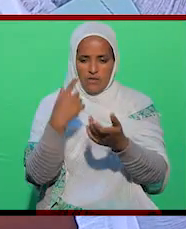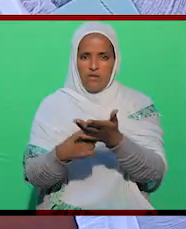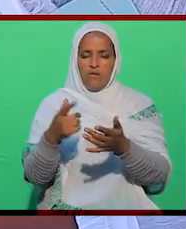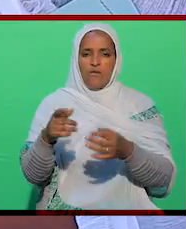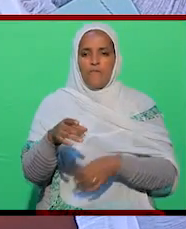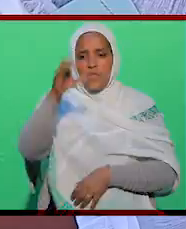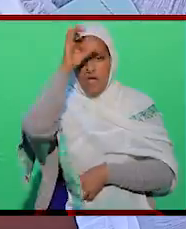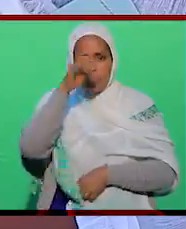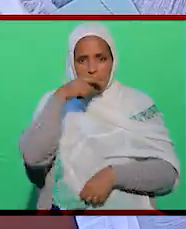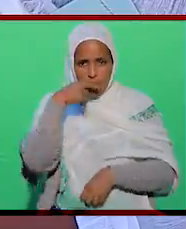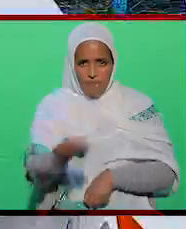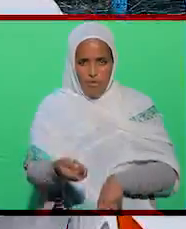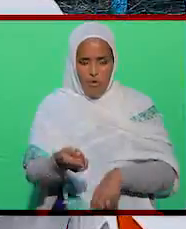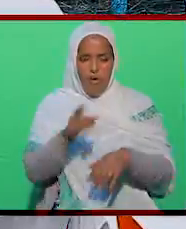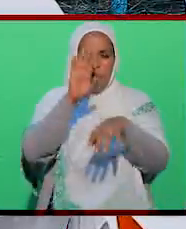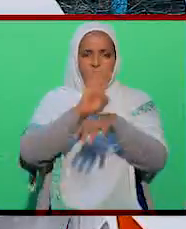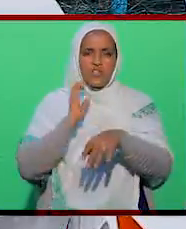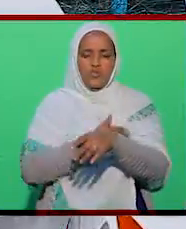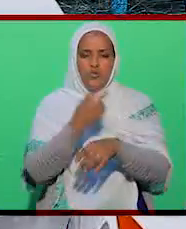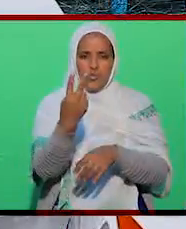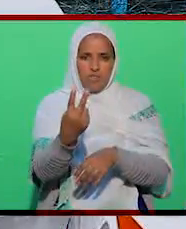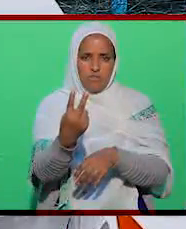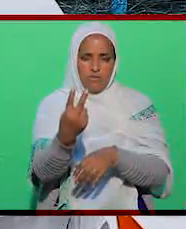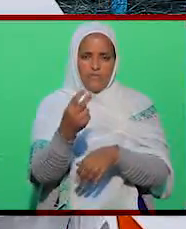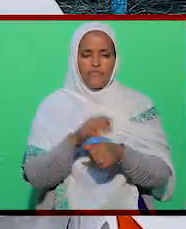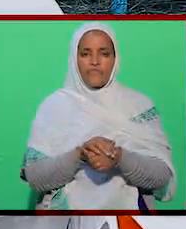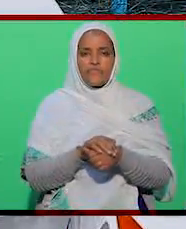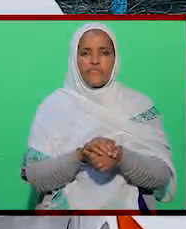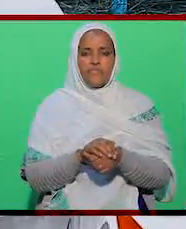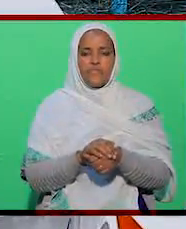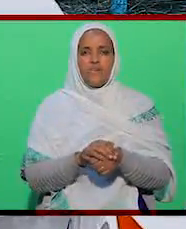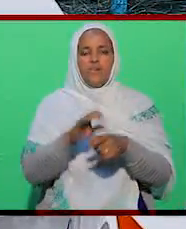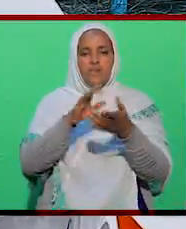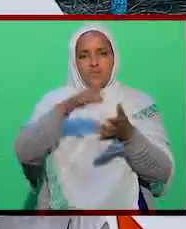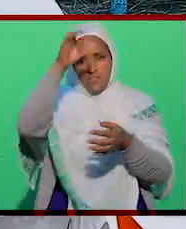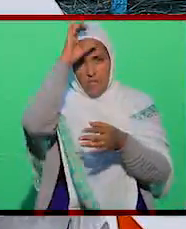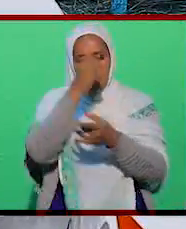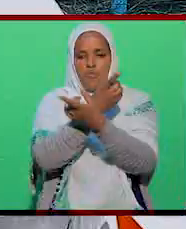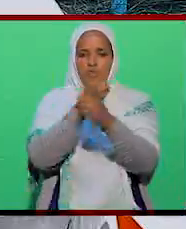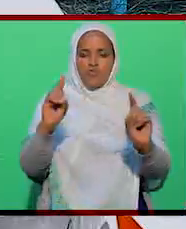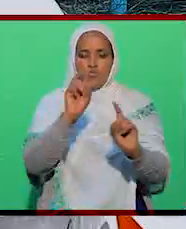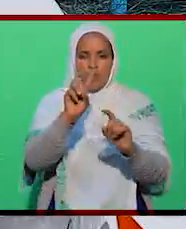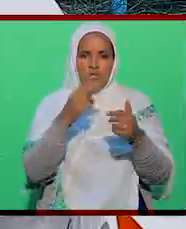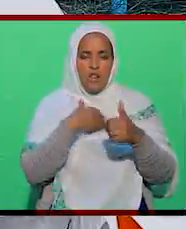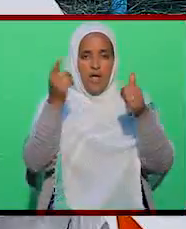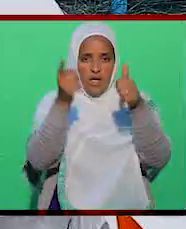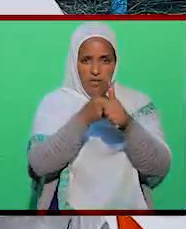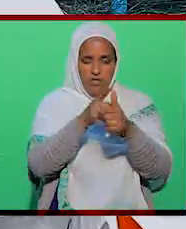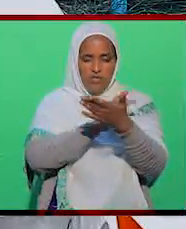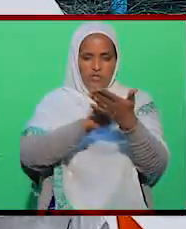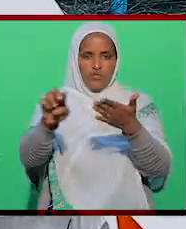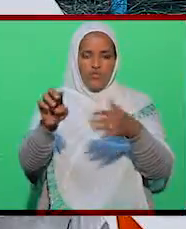አሁን አጥማቂ የሚባለው በቤተ ክርስቲያናችን ሁለት አይነት ይሄ በጸበል ፈውስ በሚለው ሁለት አይነት አሉ።